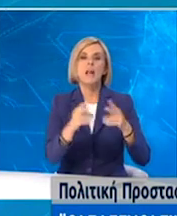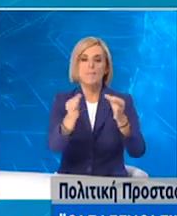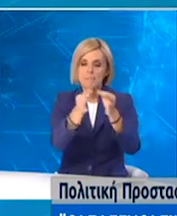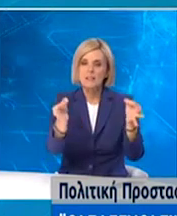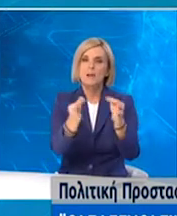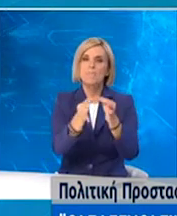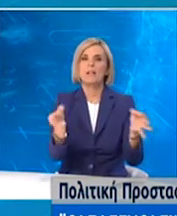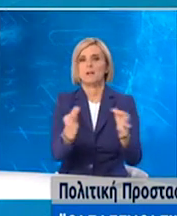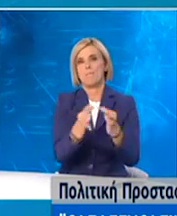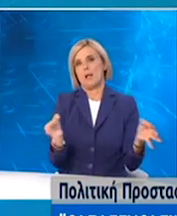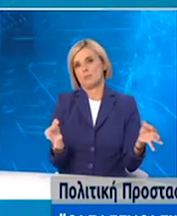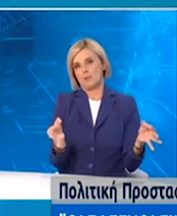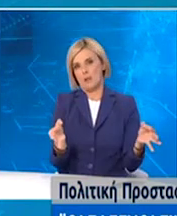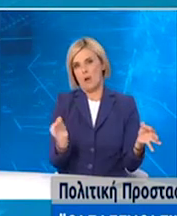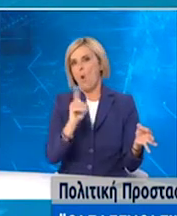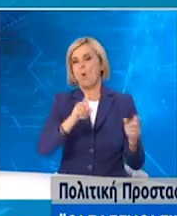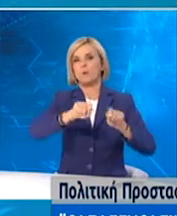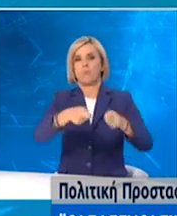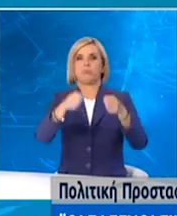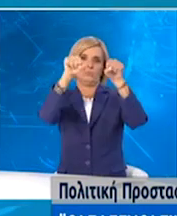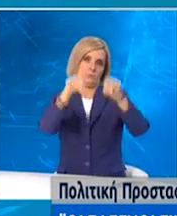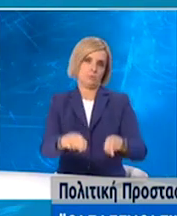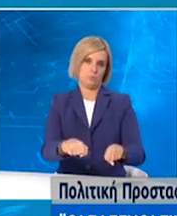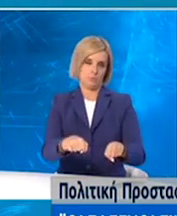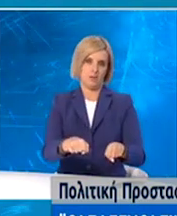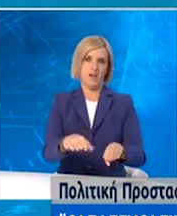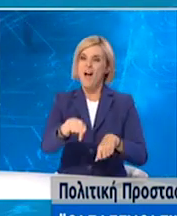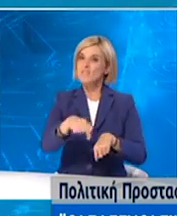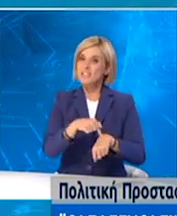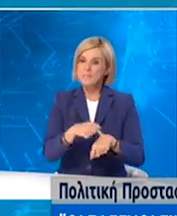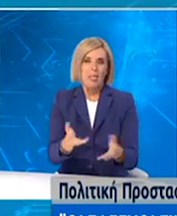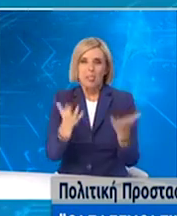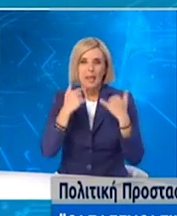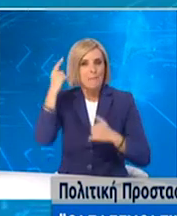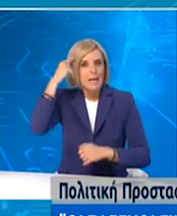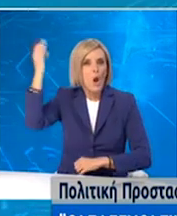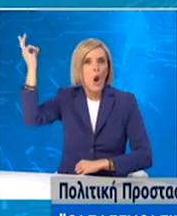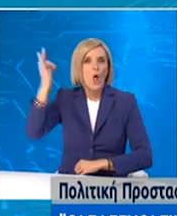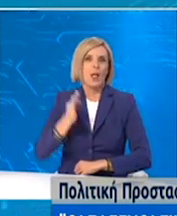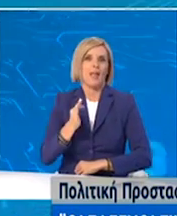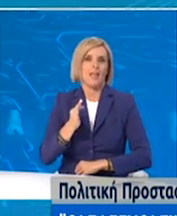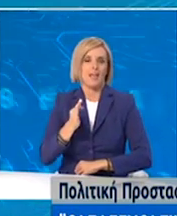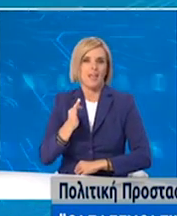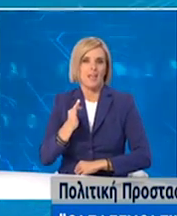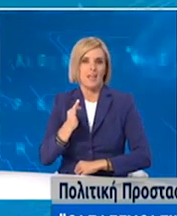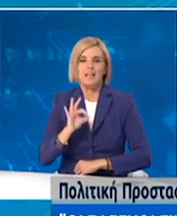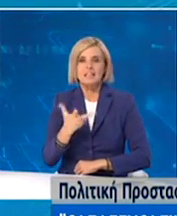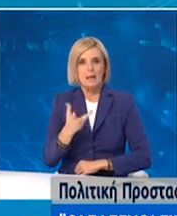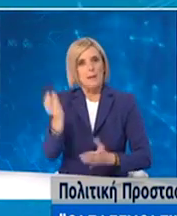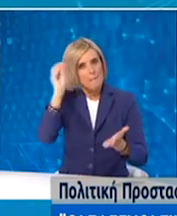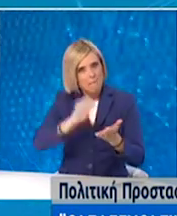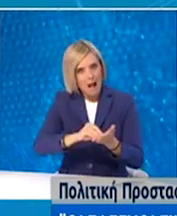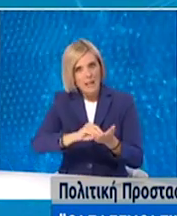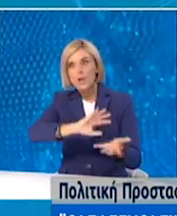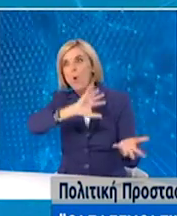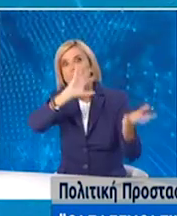έχουμε πει σε όλους τους τόνους, ότι δεν υπάρχει καμία λογική, δεν υπάρχει κανένα σχεδιασμός για γενικό lockdown σε